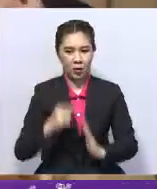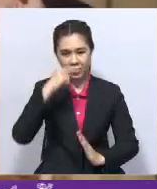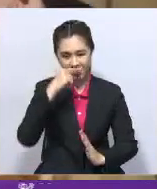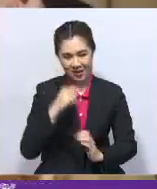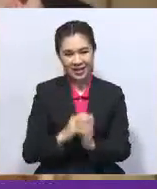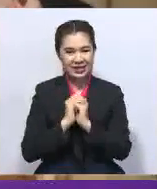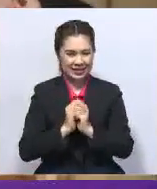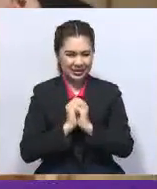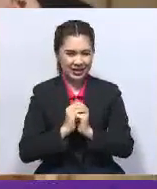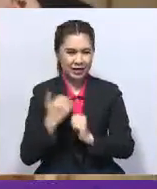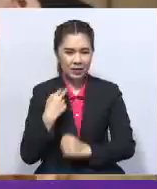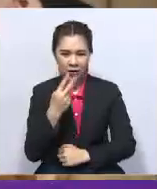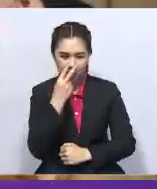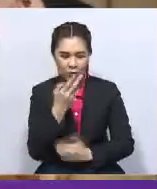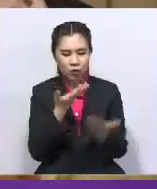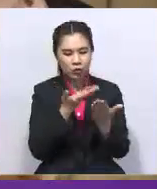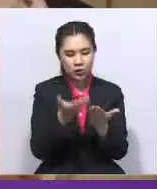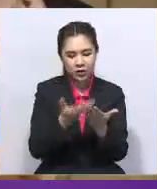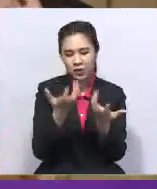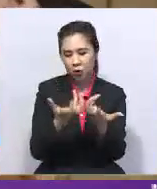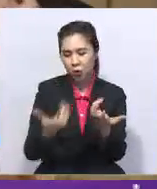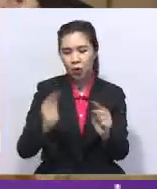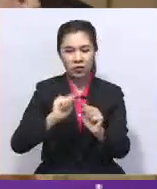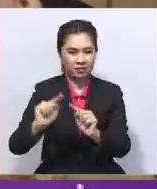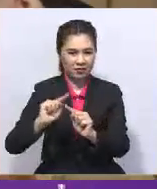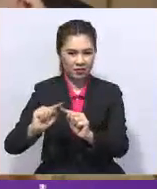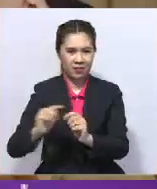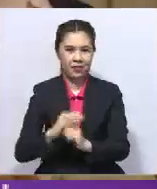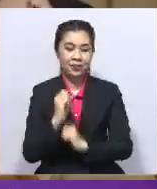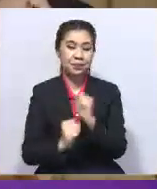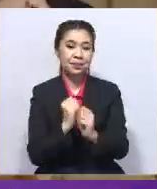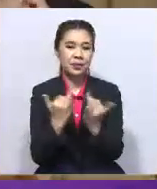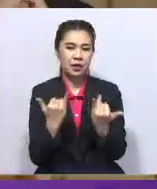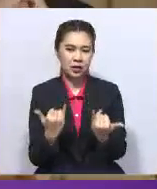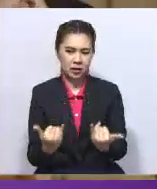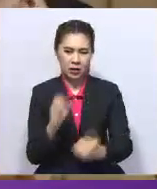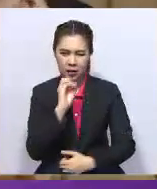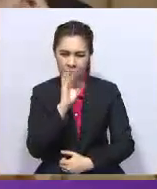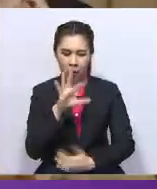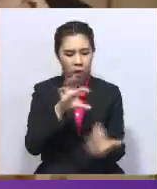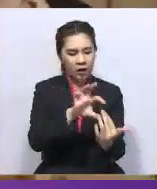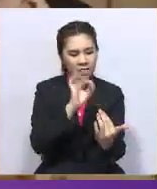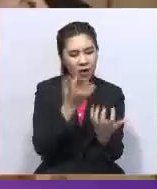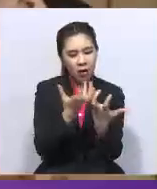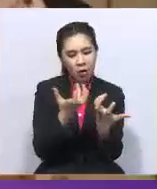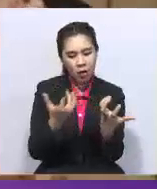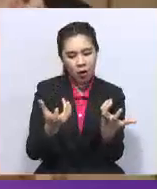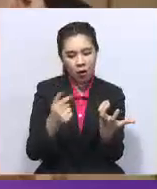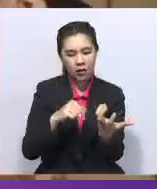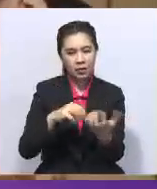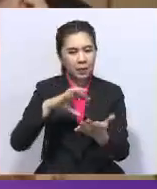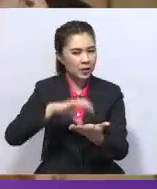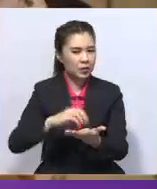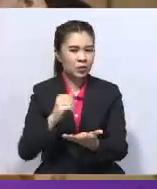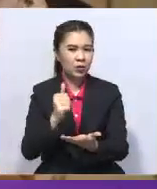จับจ่ายซื้อของเครื่องเส้นไหว้ในวันจ่ายกันอย่างคึกคักค่ะซึ่งปีนี้หลายคนบอกว่าเลือกซื้อสิ่งของที่สื่อถึงความเป็นมง